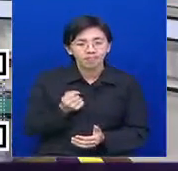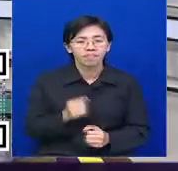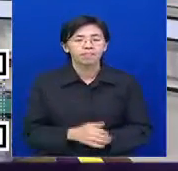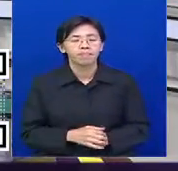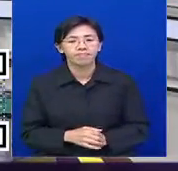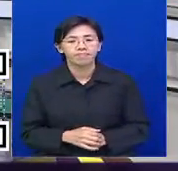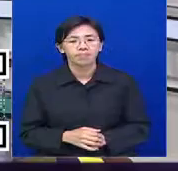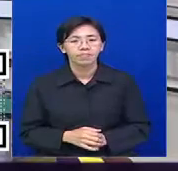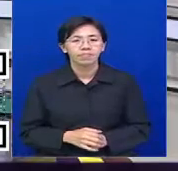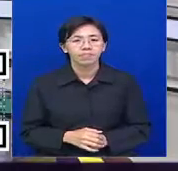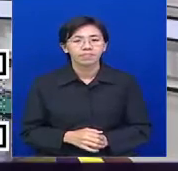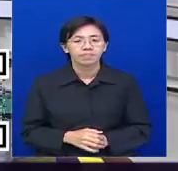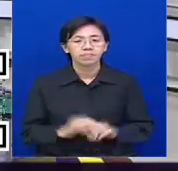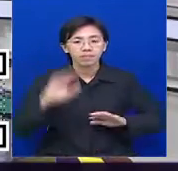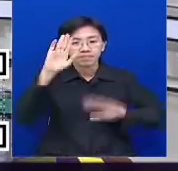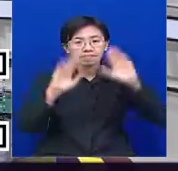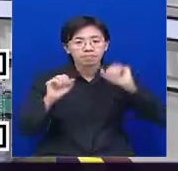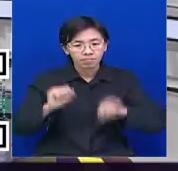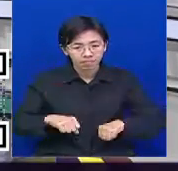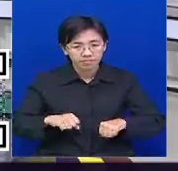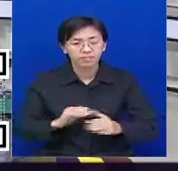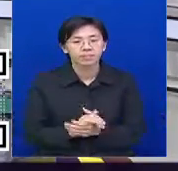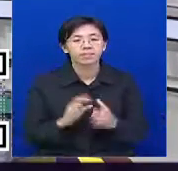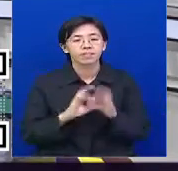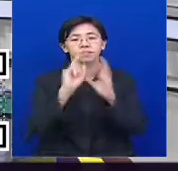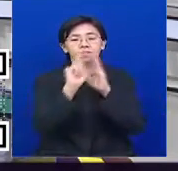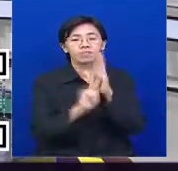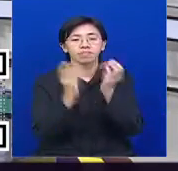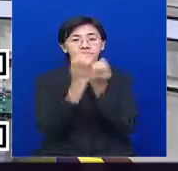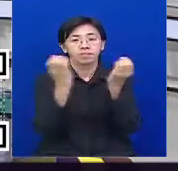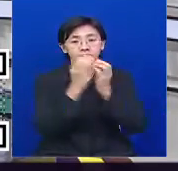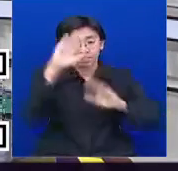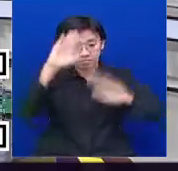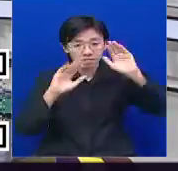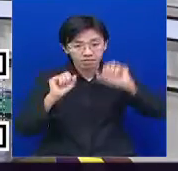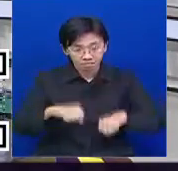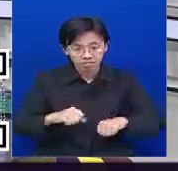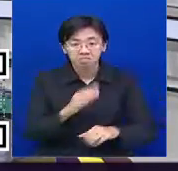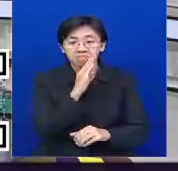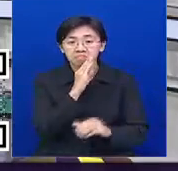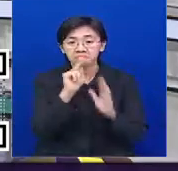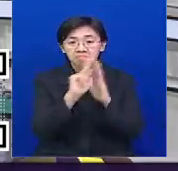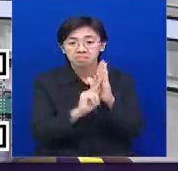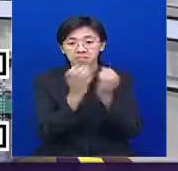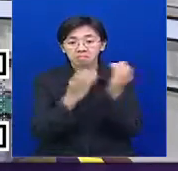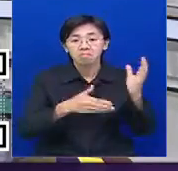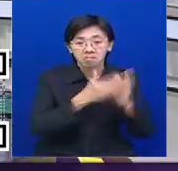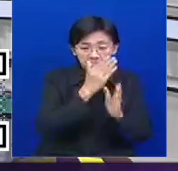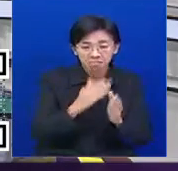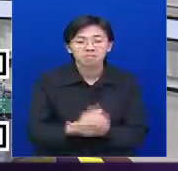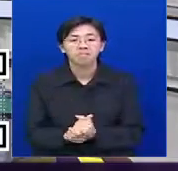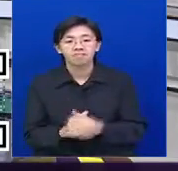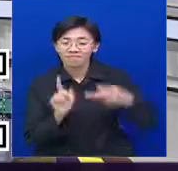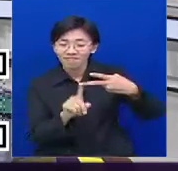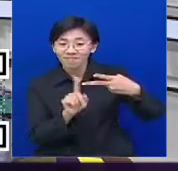มาดูเรื่องของการแสดงความคิดเห็นในช่วงนี้โดยเฉพาะเรื่องของร่างรัฐธรรมนูญการลงประชามตินี่แหละถ้าเกิดว่าผ่านขึ้นมาทั้ง2คำถามก็คือคำถามหลักแล้